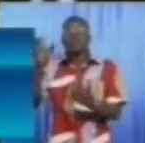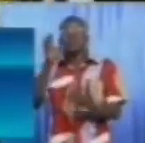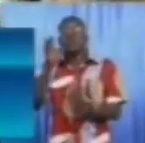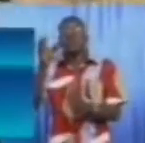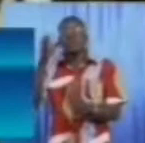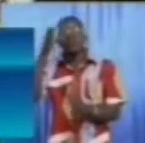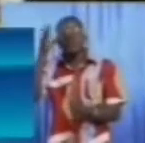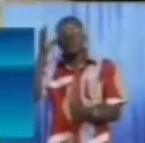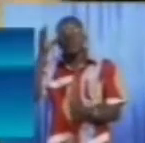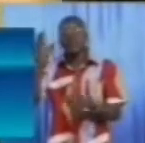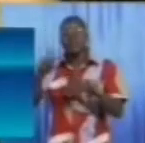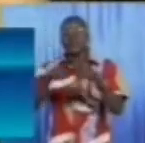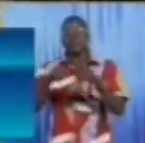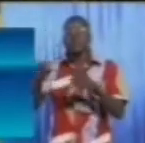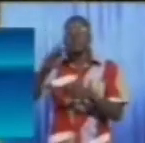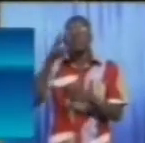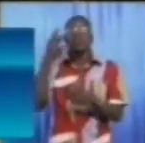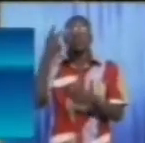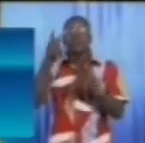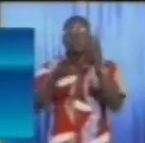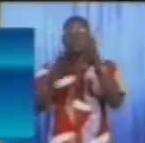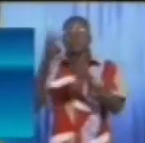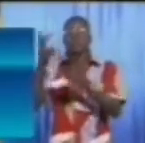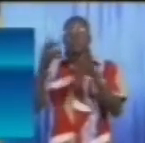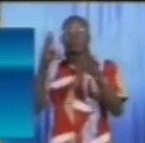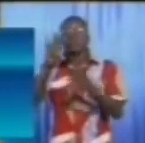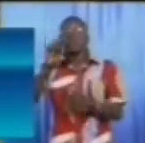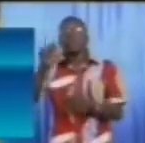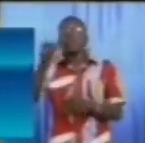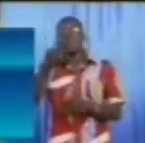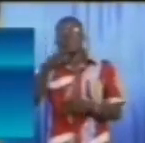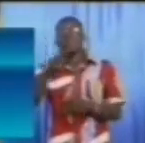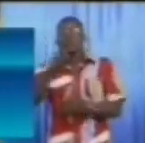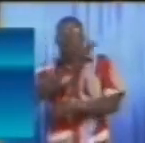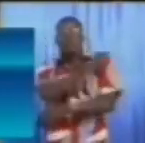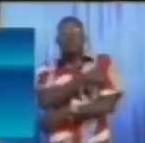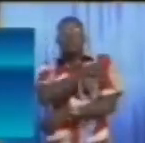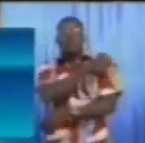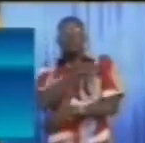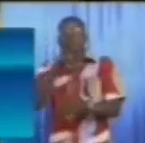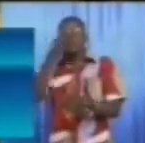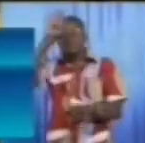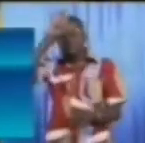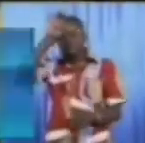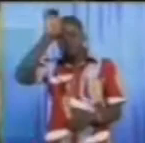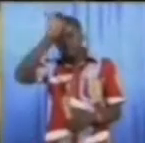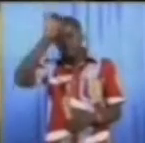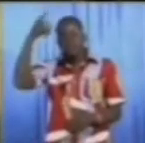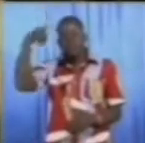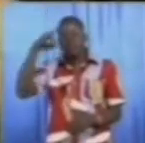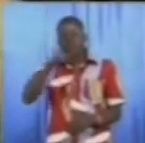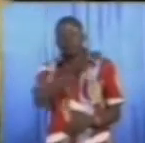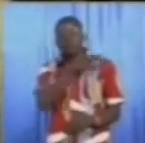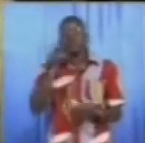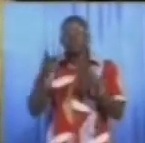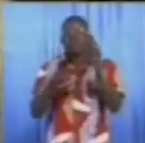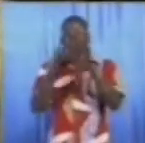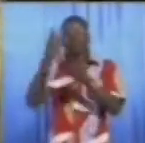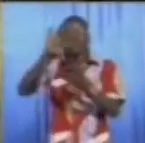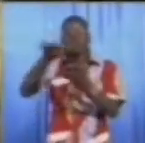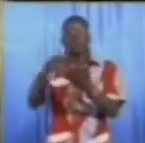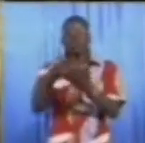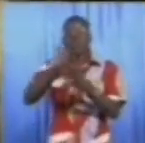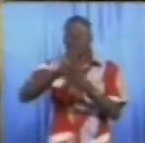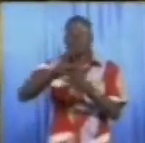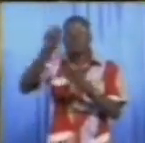vous visitez Bagré, quand vous visitez l'hôpital national Blaise Compaoré, ou quand vous visitez le centre de